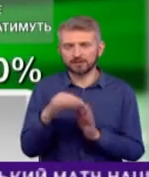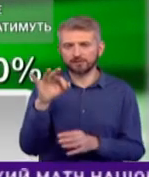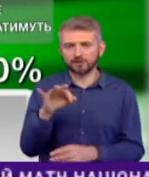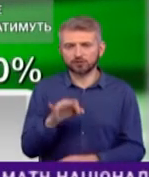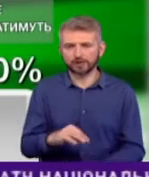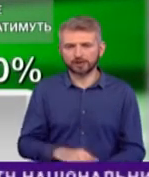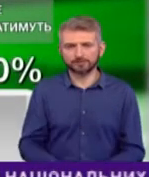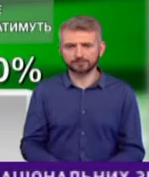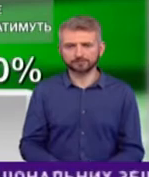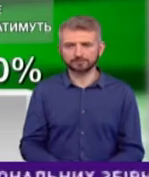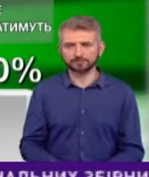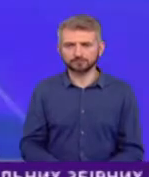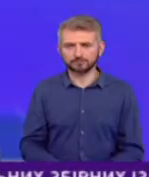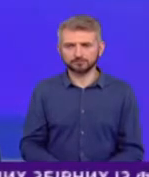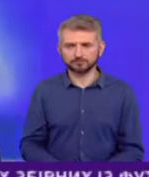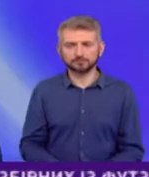1,8%.